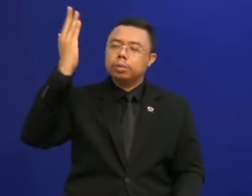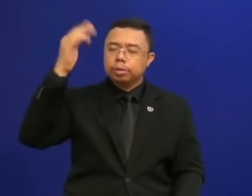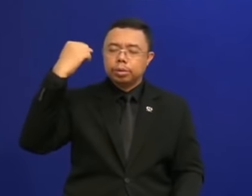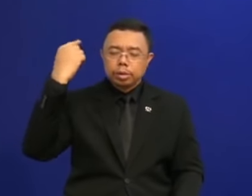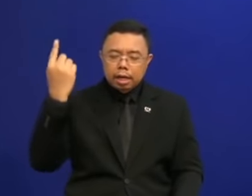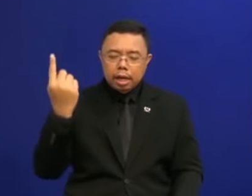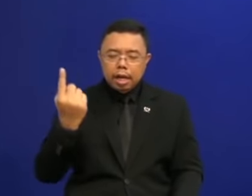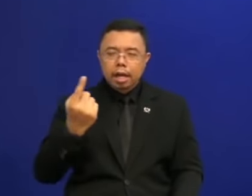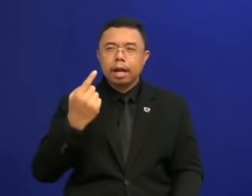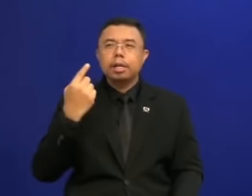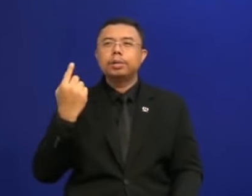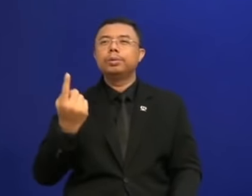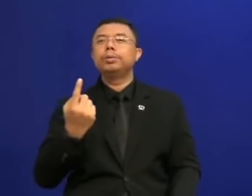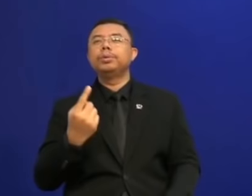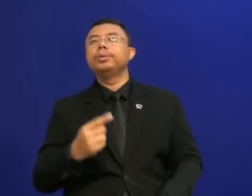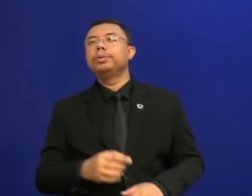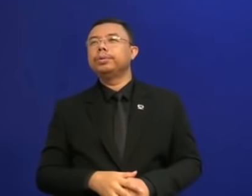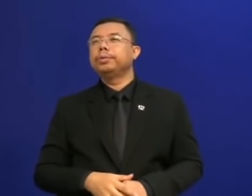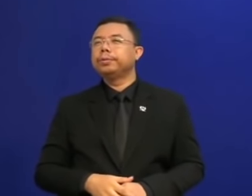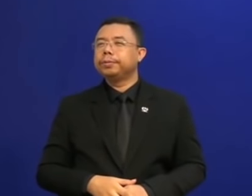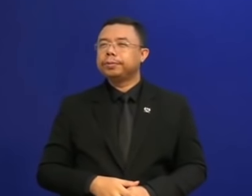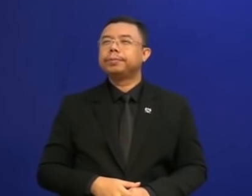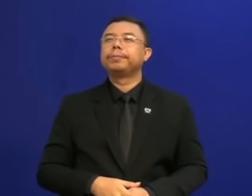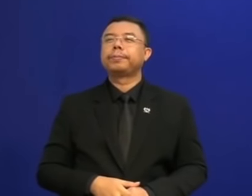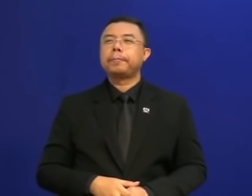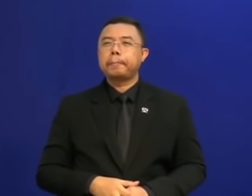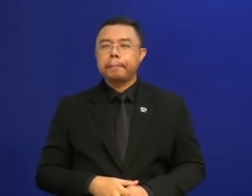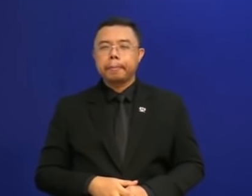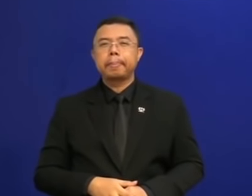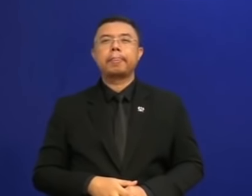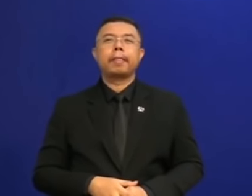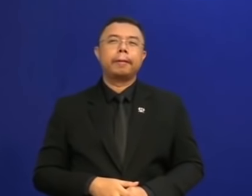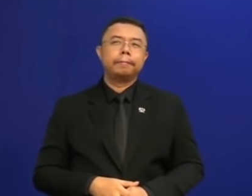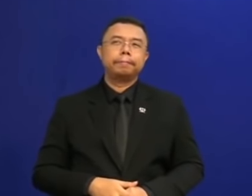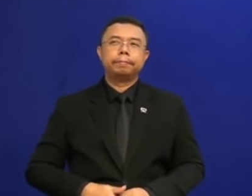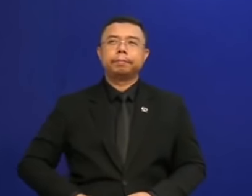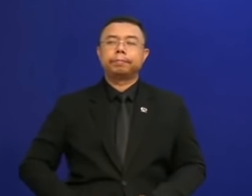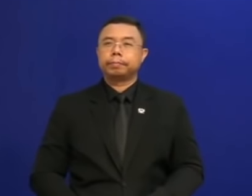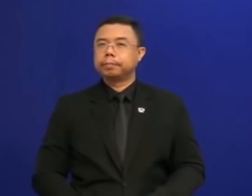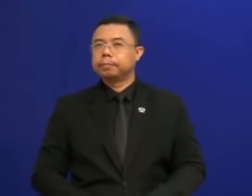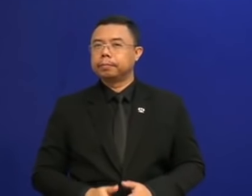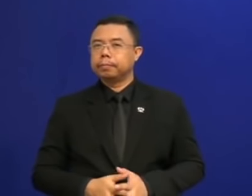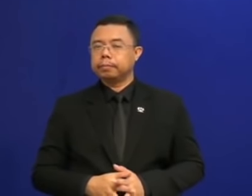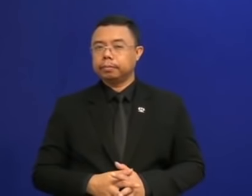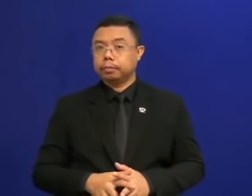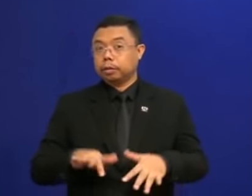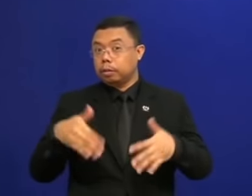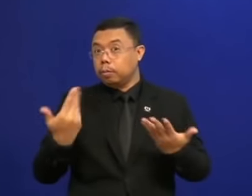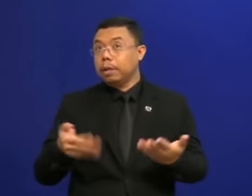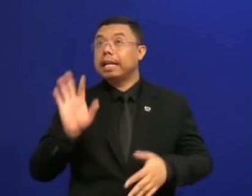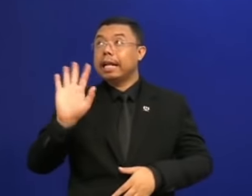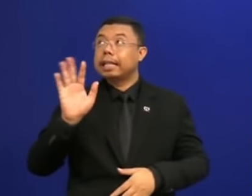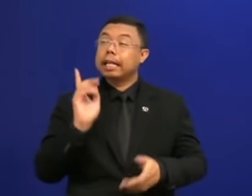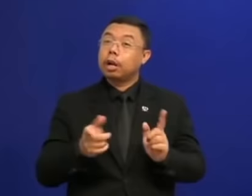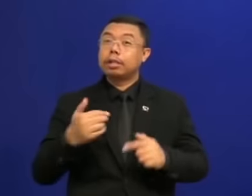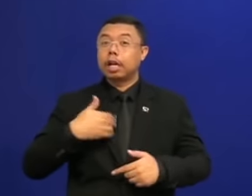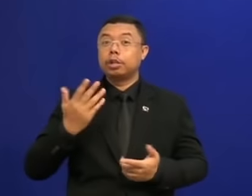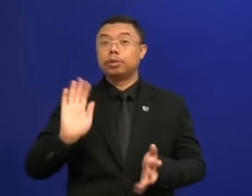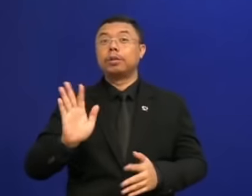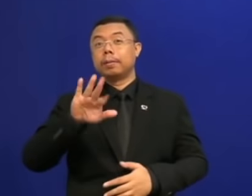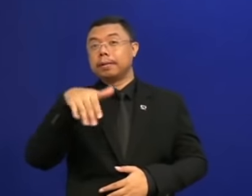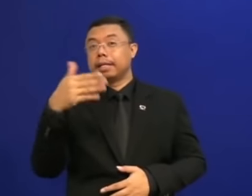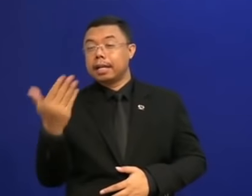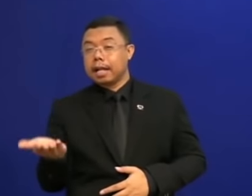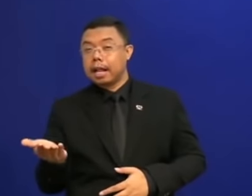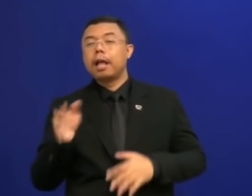kebaikanmu selalu. mungkin nanti kalau saya sudah meninggal